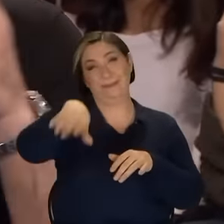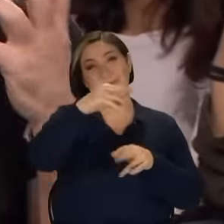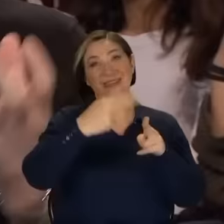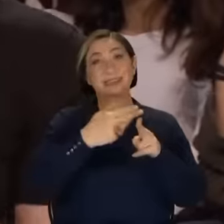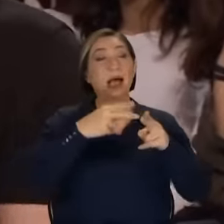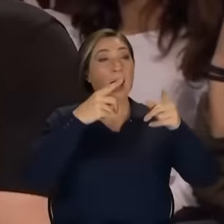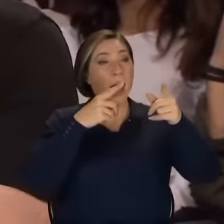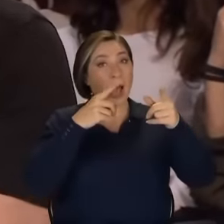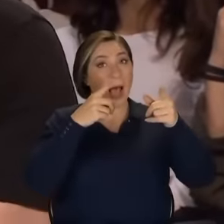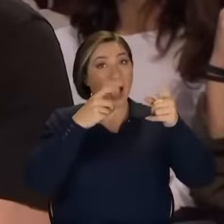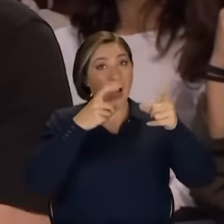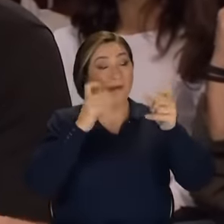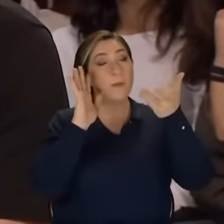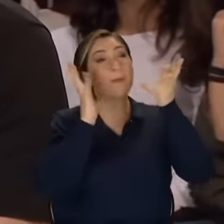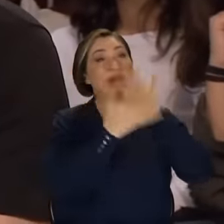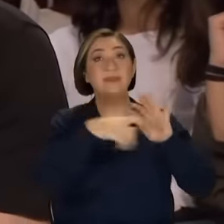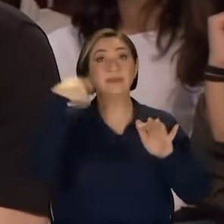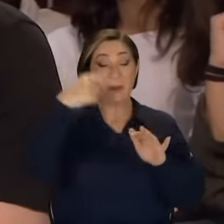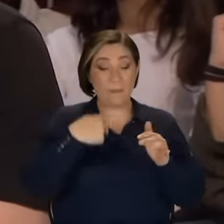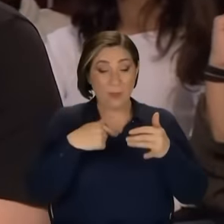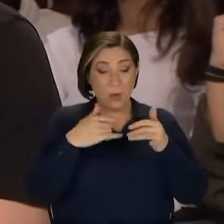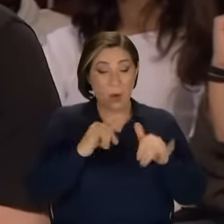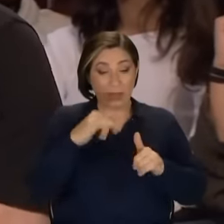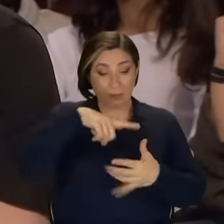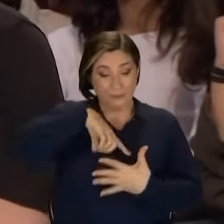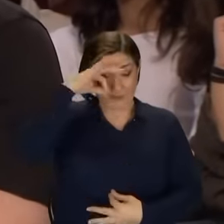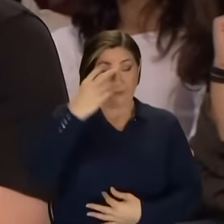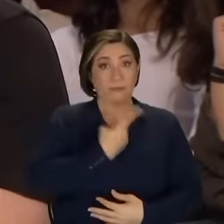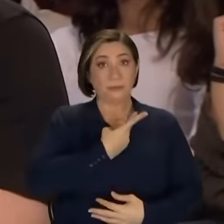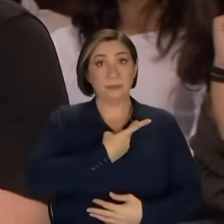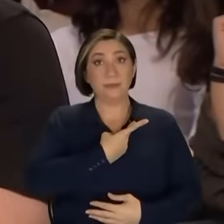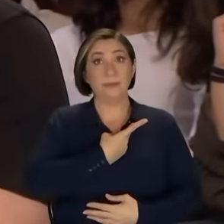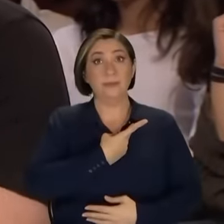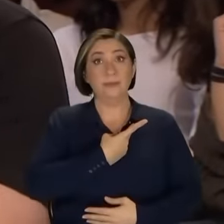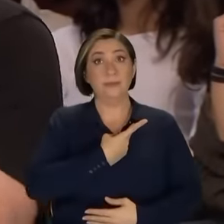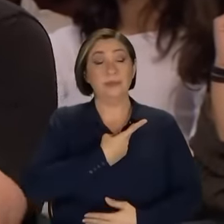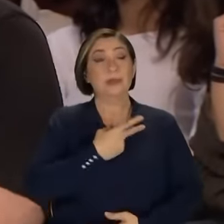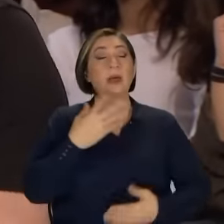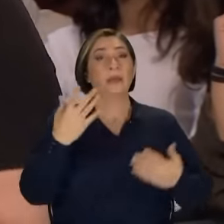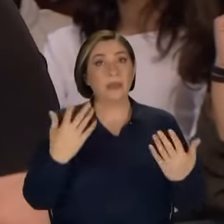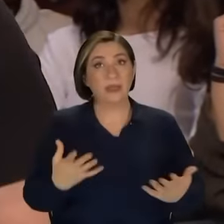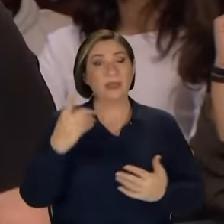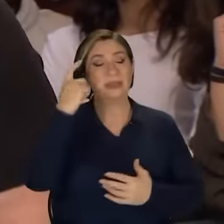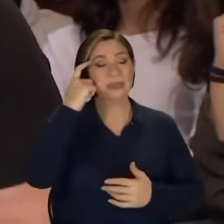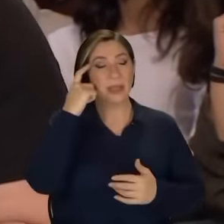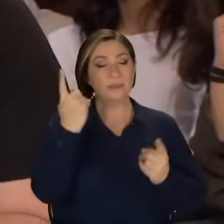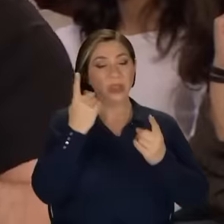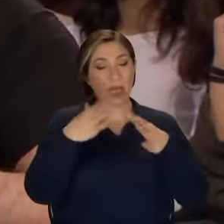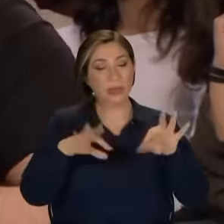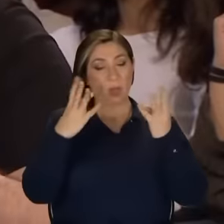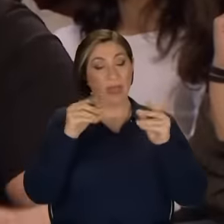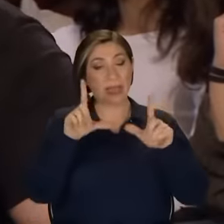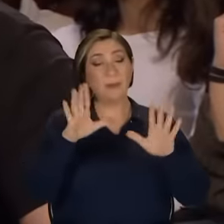Av Mevsimi filmindeki benim oynadığım karakteri oynamak için elbette zihnen bir şey hazırlanmak